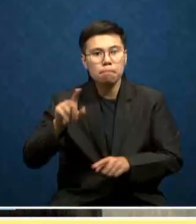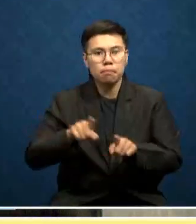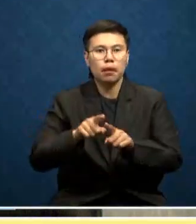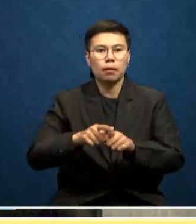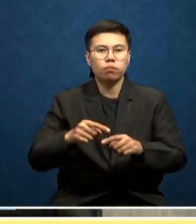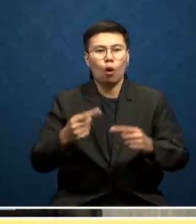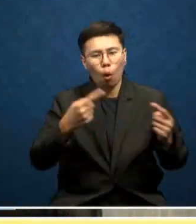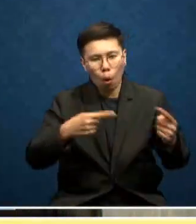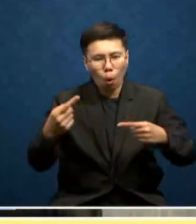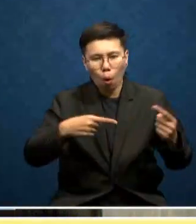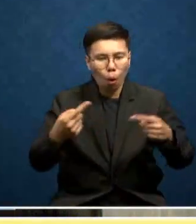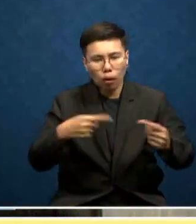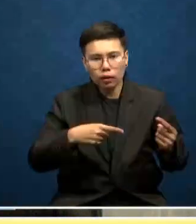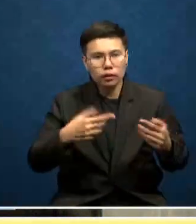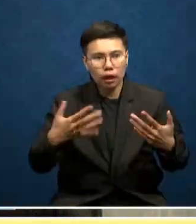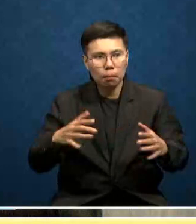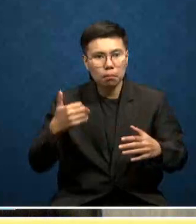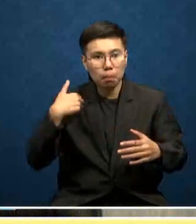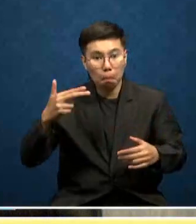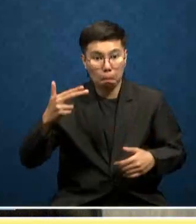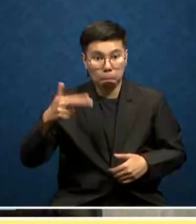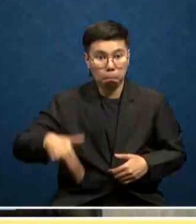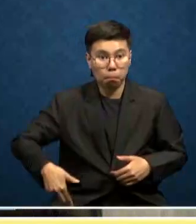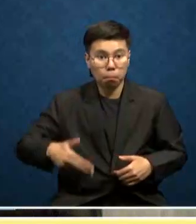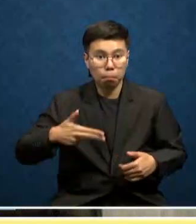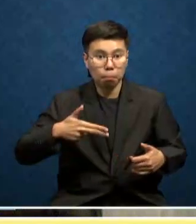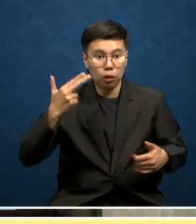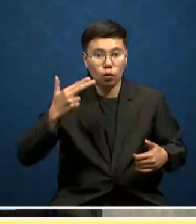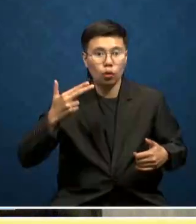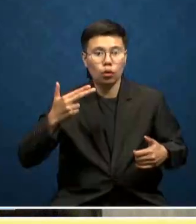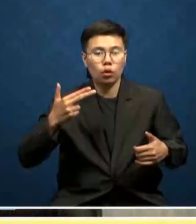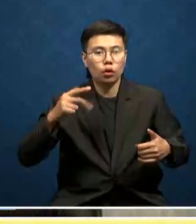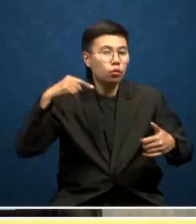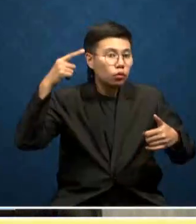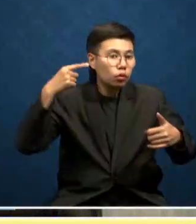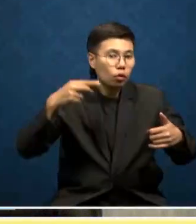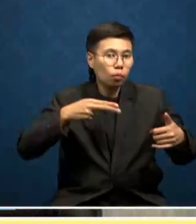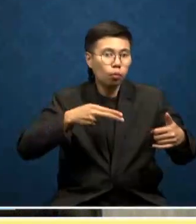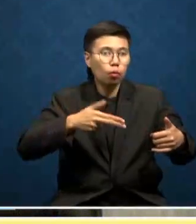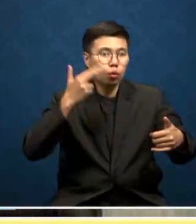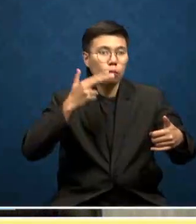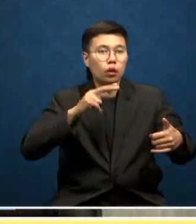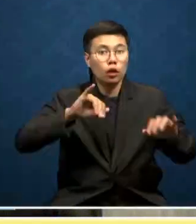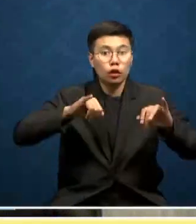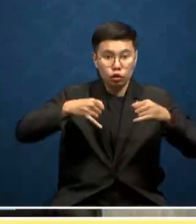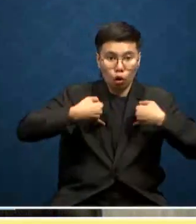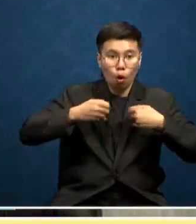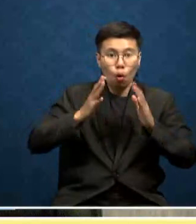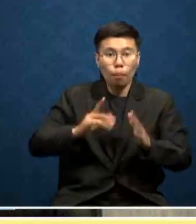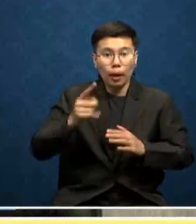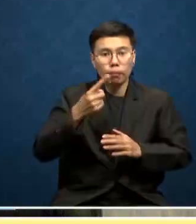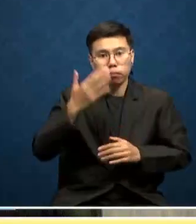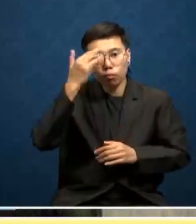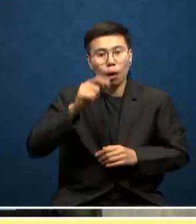ไปต่อว่ากันอย่างไรก็ถึงกับใช้อาวุธปืนยิงผู้ไปตามซึ่งเป็นเจ้าของรายใหม่นะ